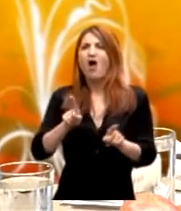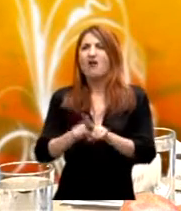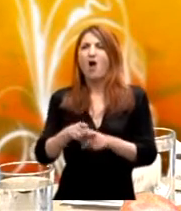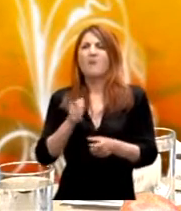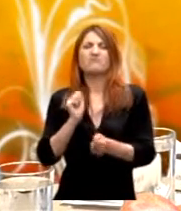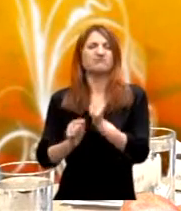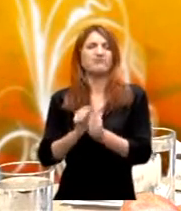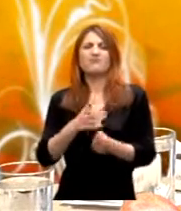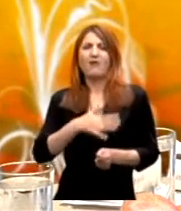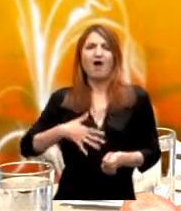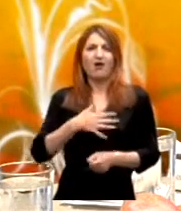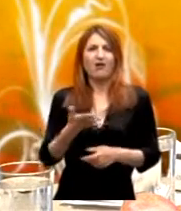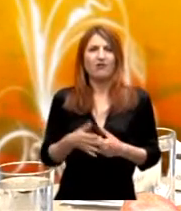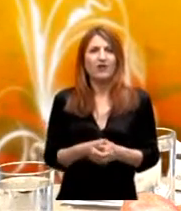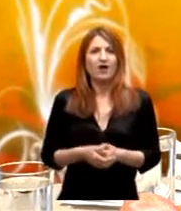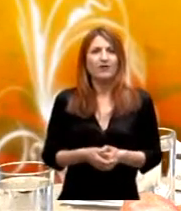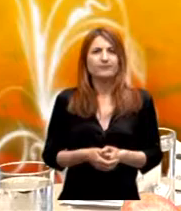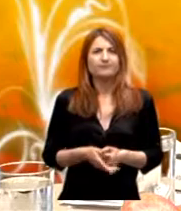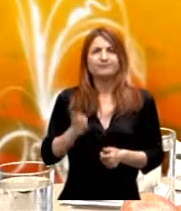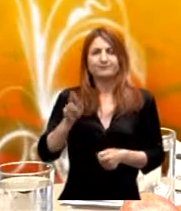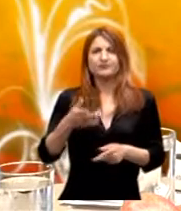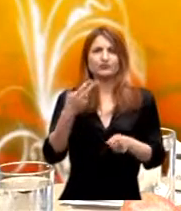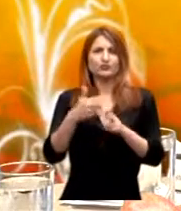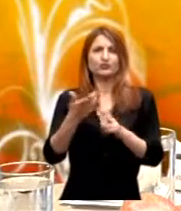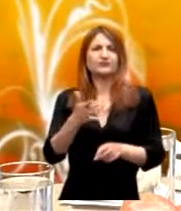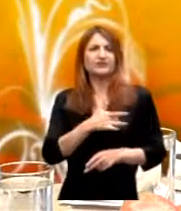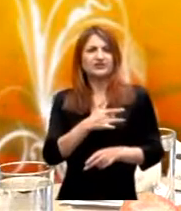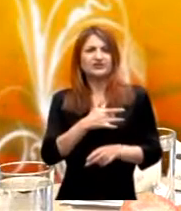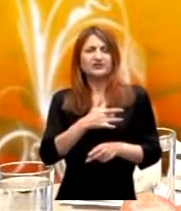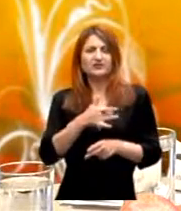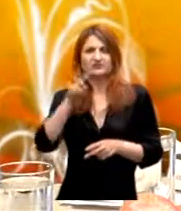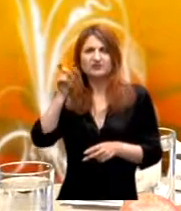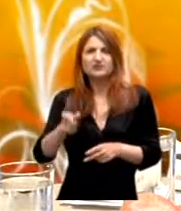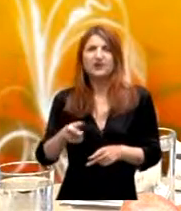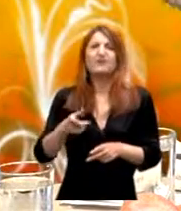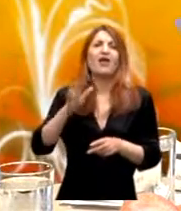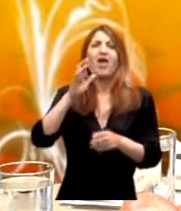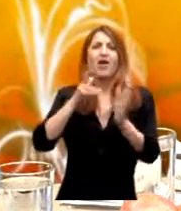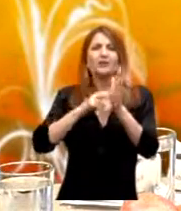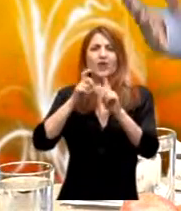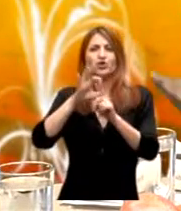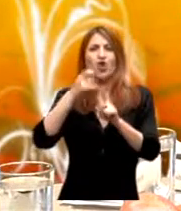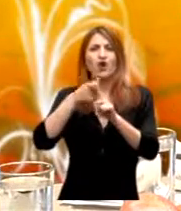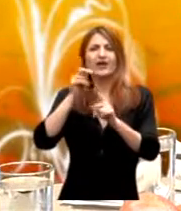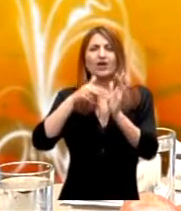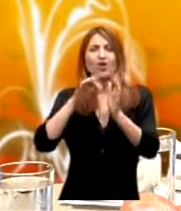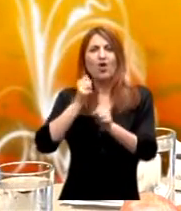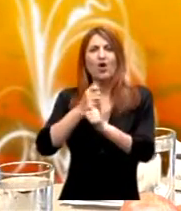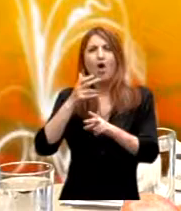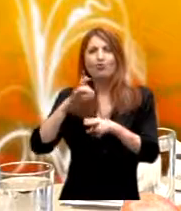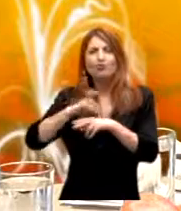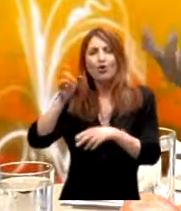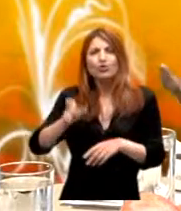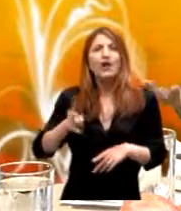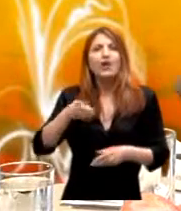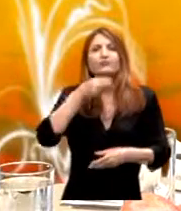ipak vi ste imali najprije jednog endokrinologa ili dijabetologa ili nekoga ko vas je uputio da nadalju, ajmo to